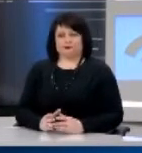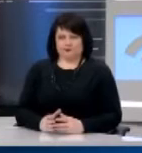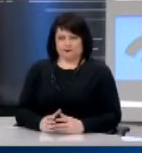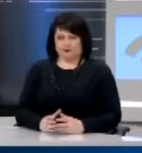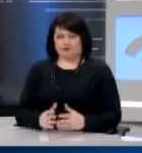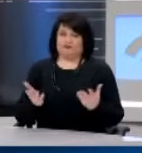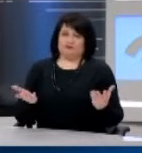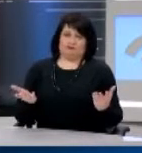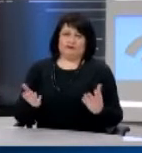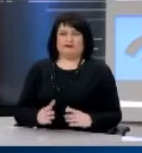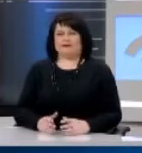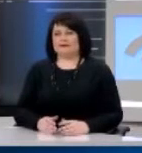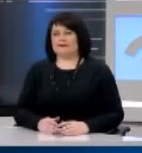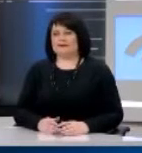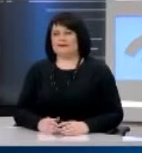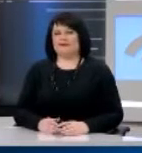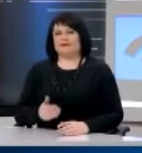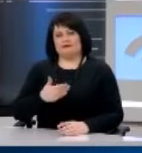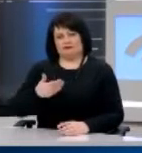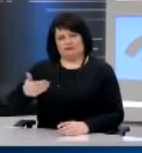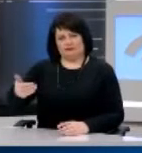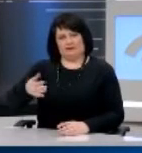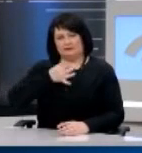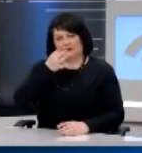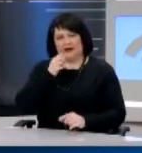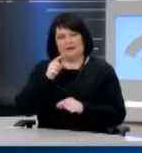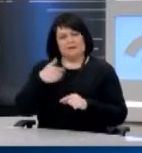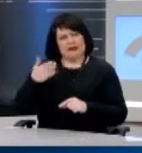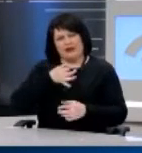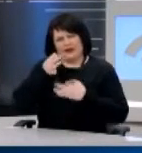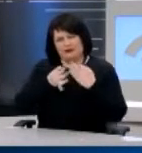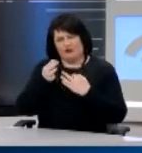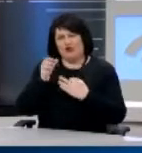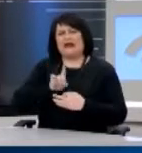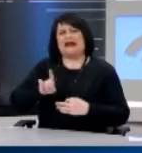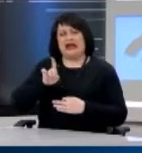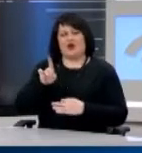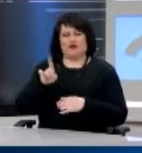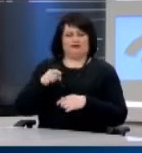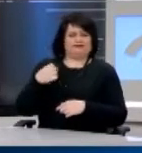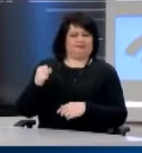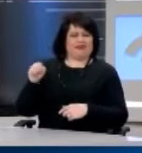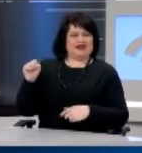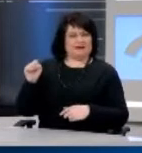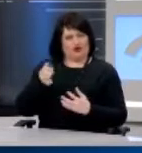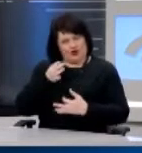και εκείνα που θα αρχίσω να καταγράφω τις διαφωνίες μου με τον κύριο Μητσοτάκη,